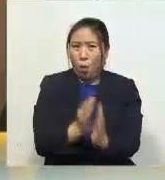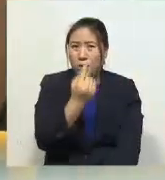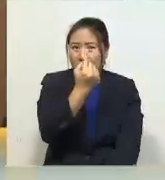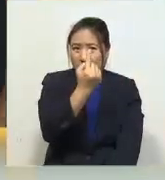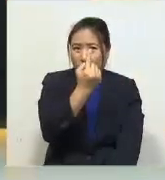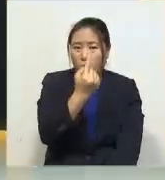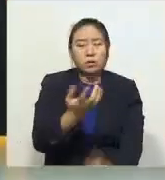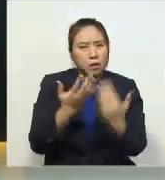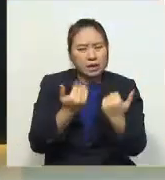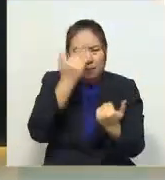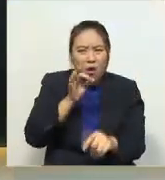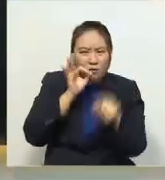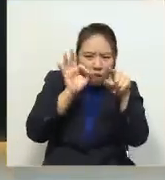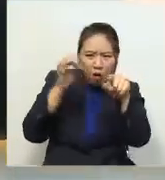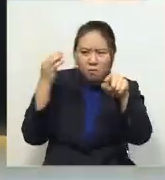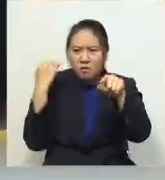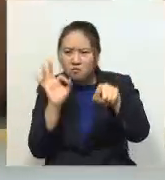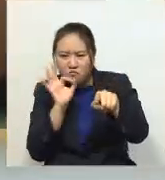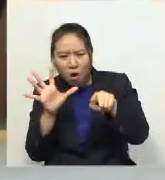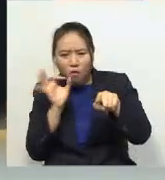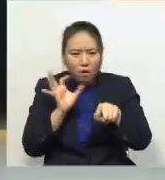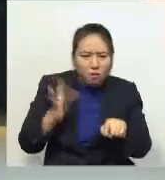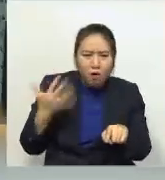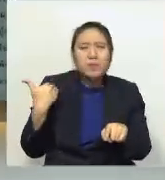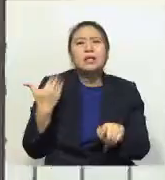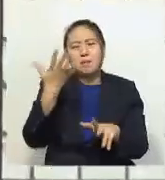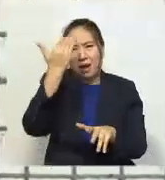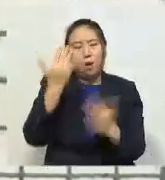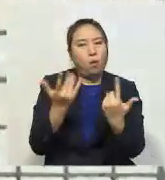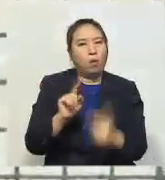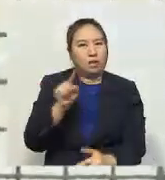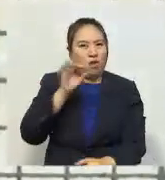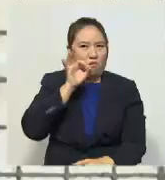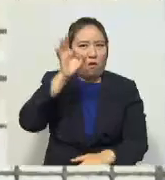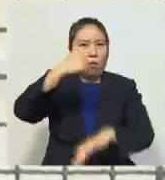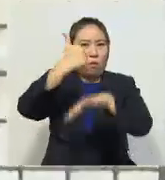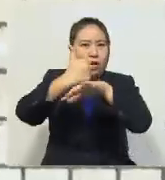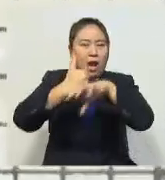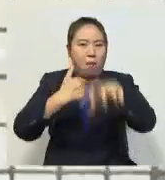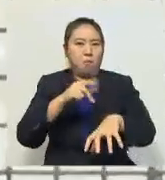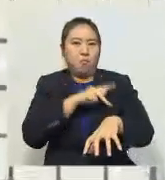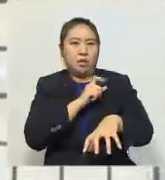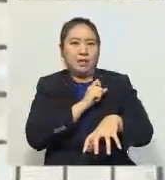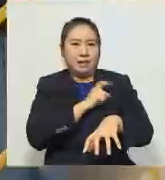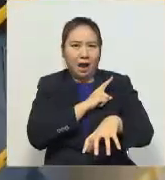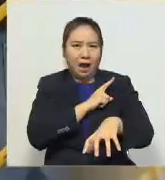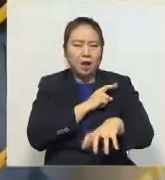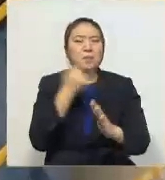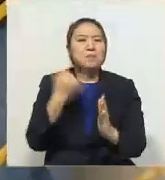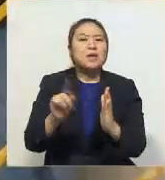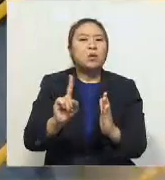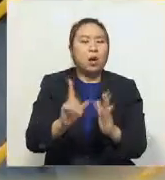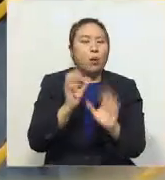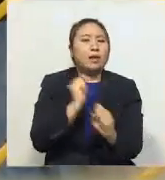ความอยู่ระหว่างรวบรวมเอกสารเพื่อพิจารณาว่าจะดำเนินการกับผู้อำนวยการสำนักงานพระพุทธศาสนาแห่งชาติในฐานเป็นเจ้